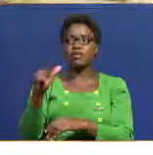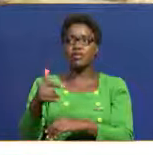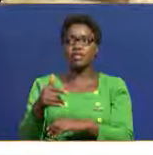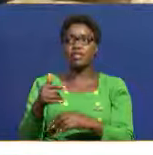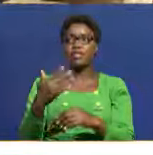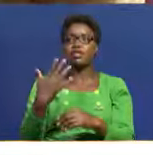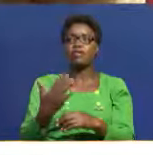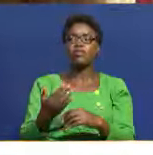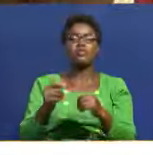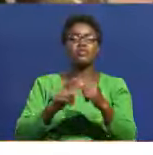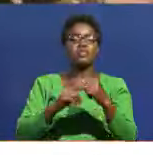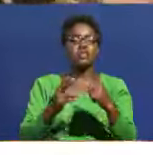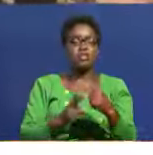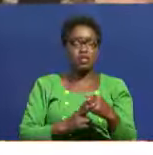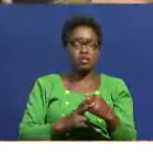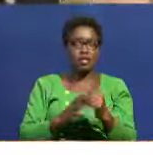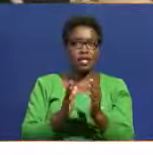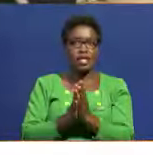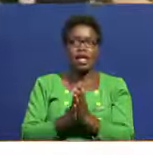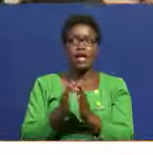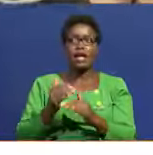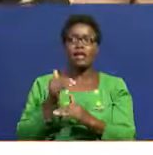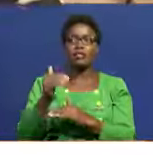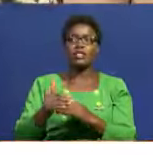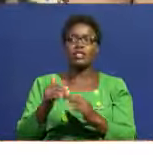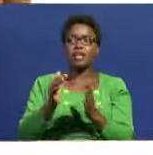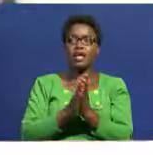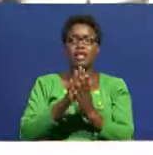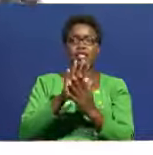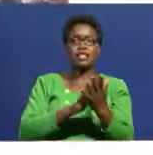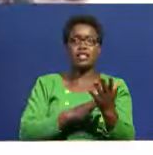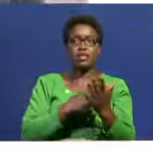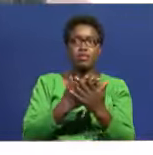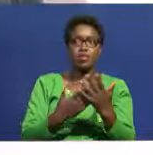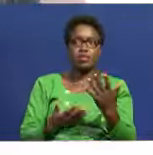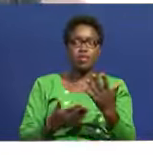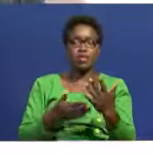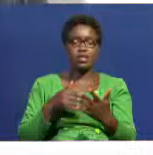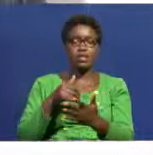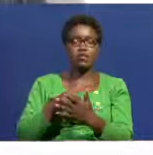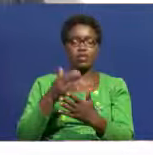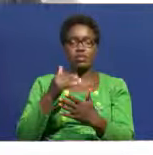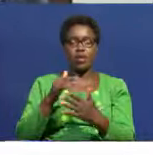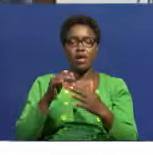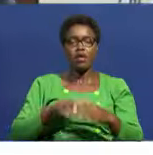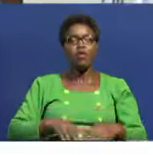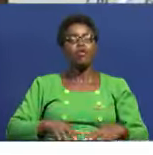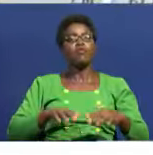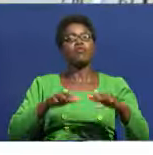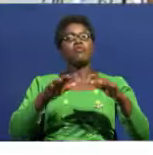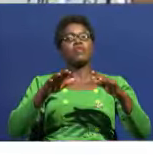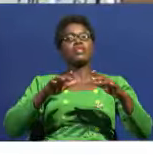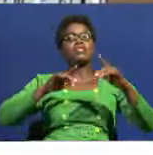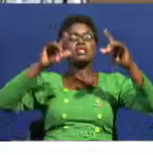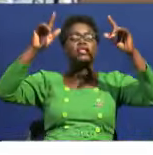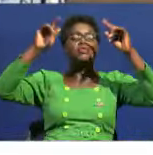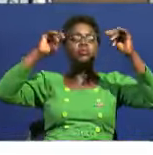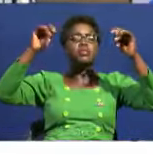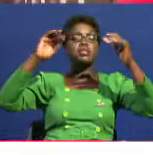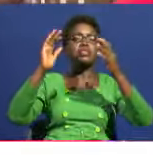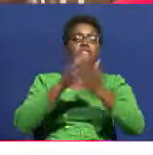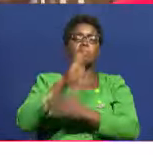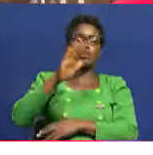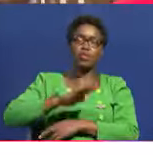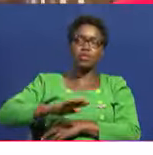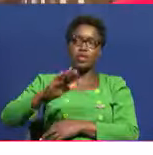35,567. Mitihani ya mwaka huu inafanywa baada ya ratiba ya masomo kutatizika kutokana na mafuriko na maandamano katika baadhi ya